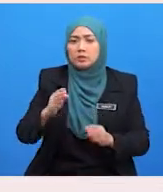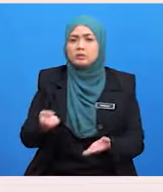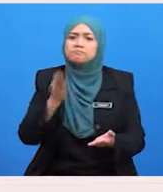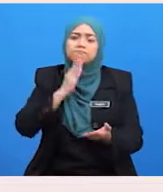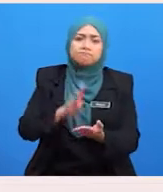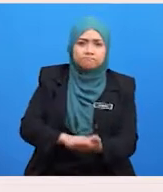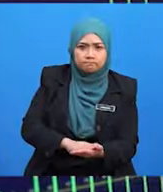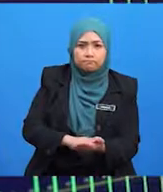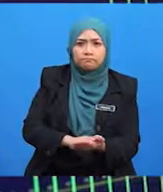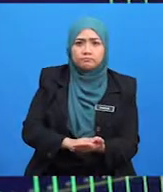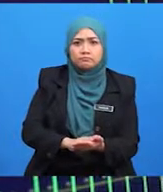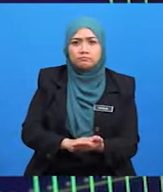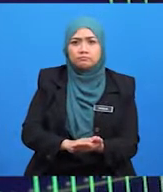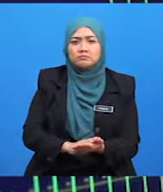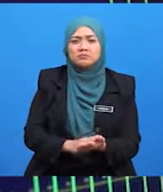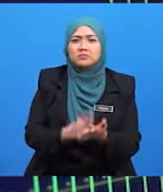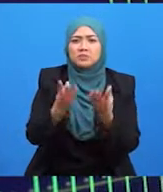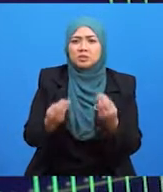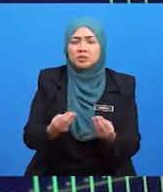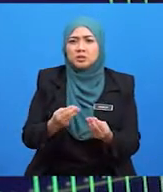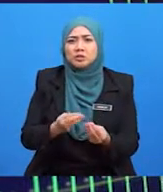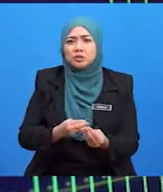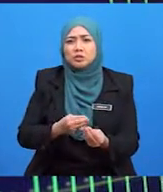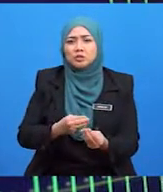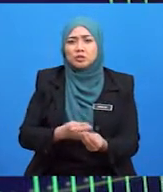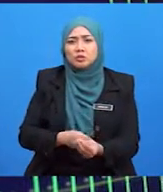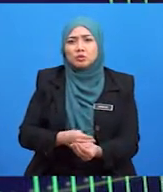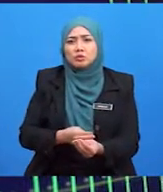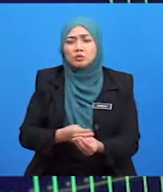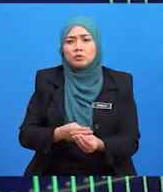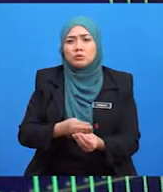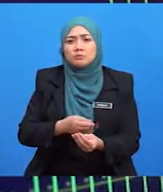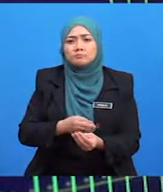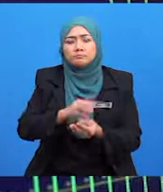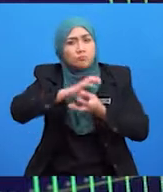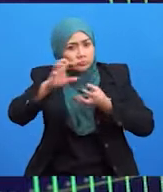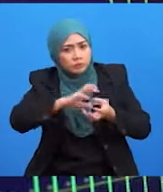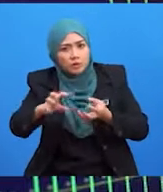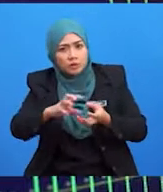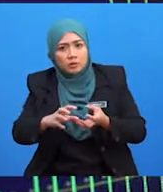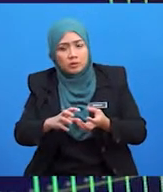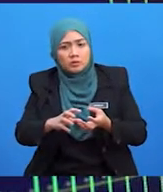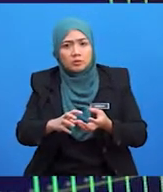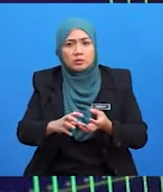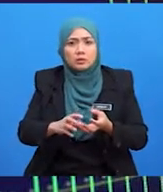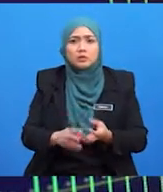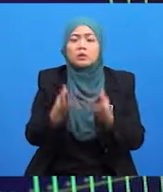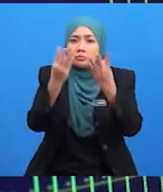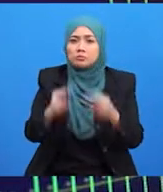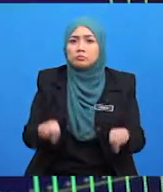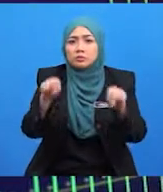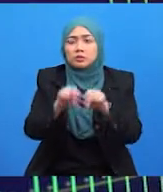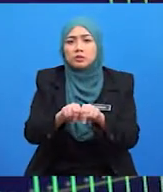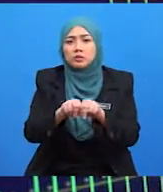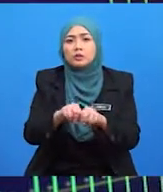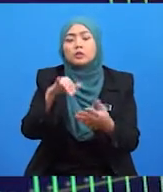haus dan lusuh yang menyebabkan barang tersebut akan mengalami susut nilai terhadap aset tersebut. Selain